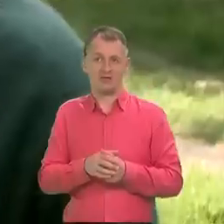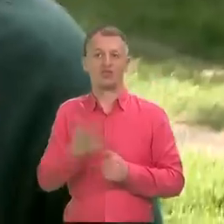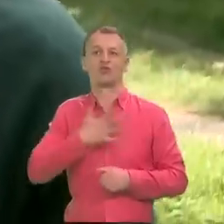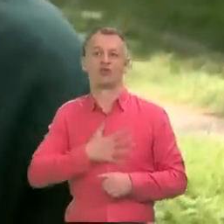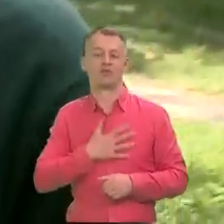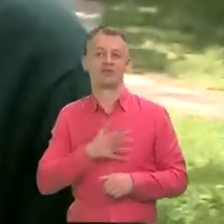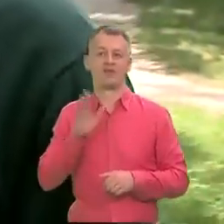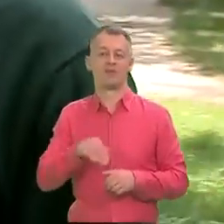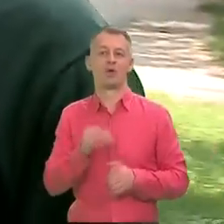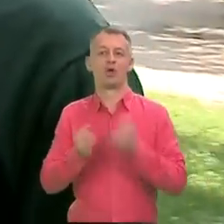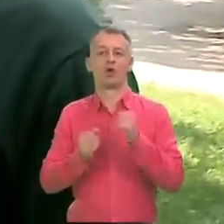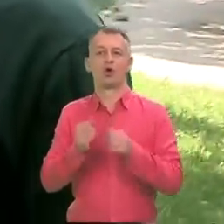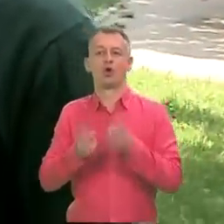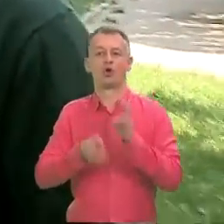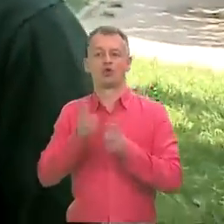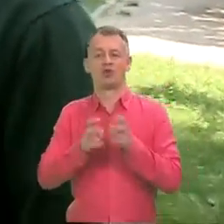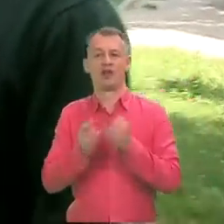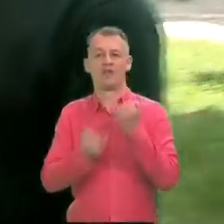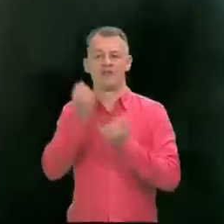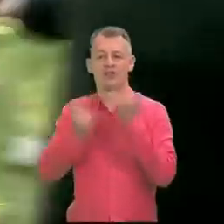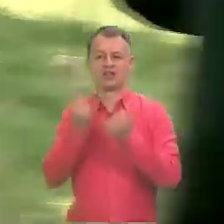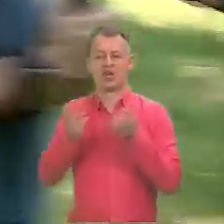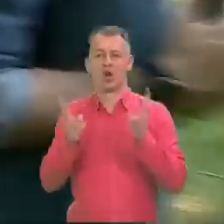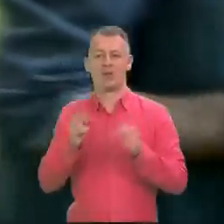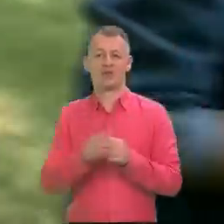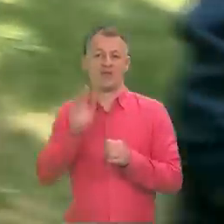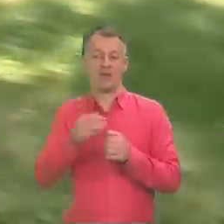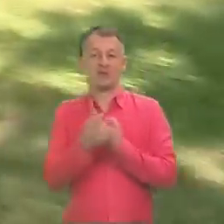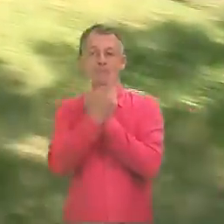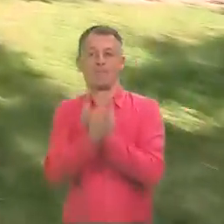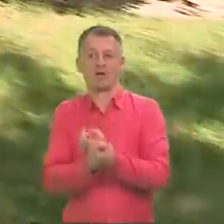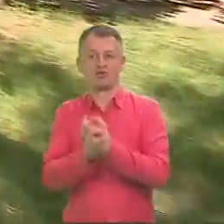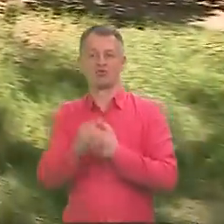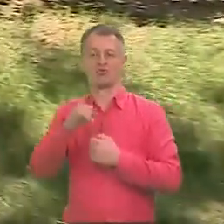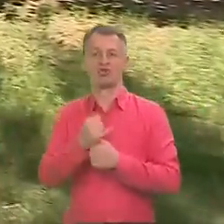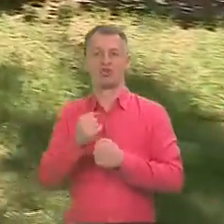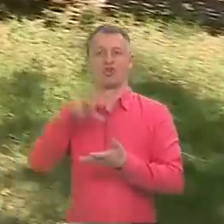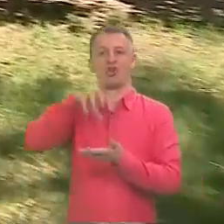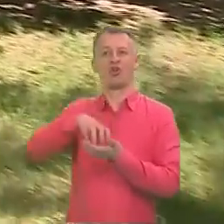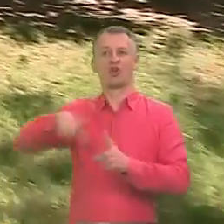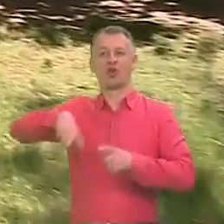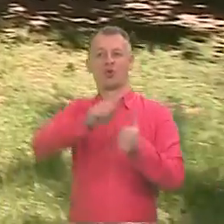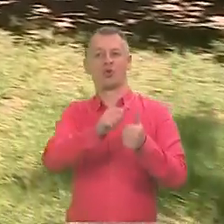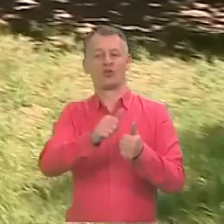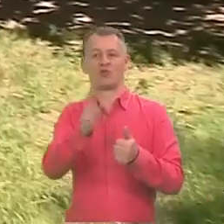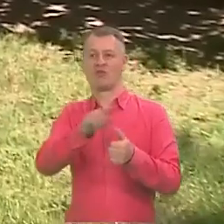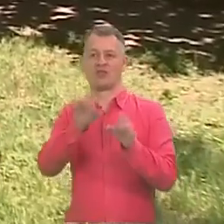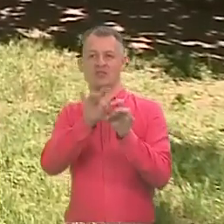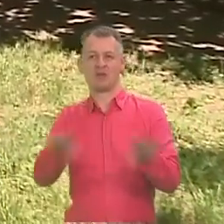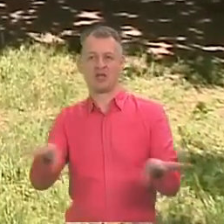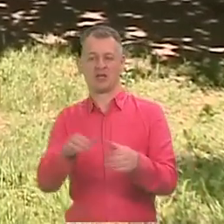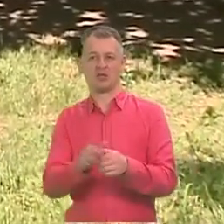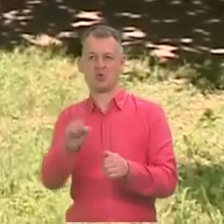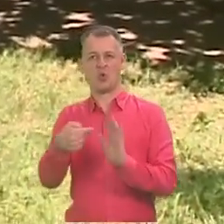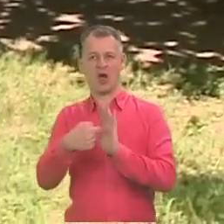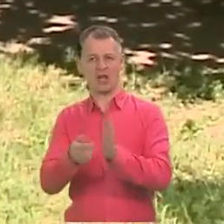o îngrijire a vegetației normală. Ne dorim să avem niște bănci și niște coșuri de gunoi care să nu fie sparte, care să nu